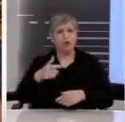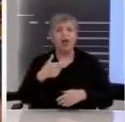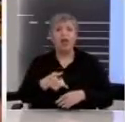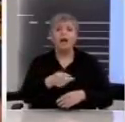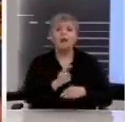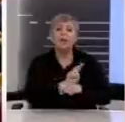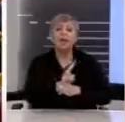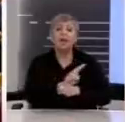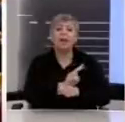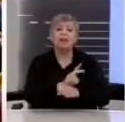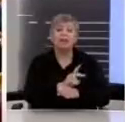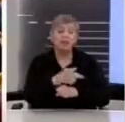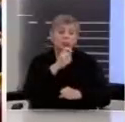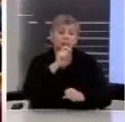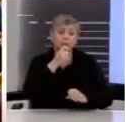εδώ,